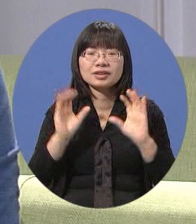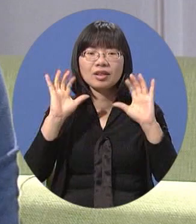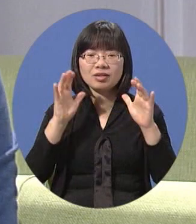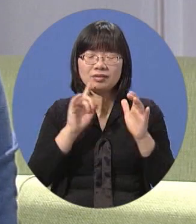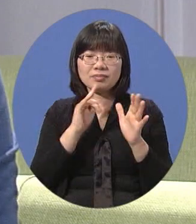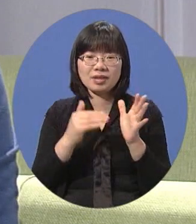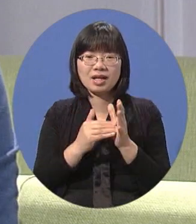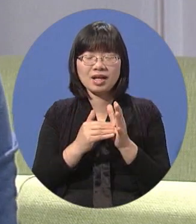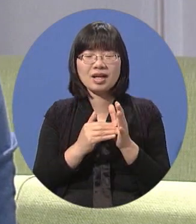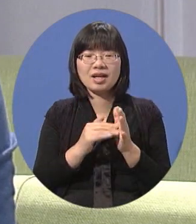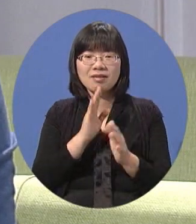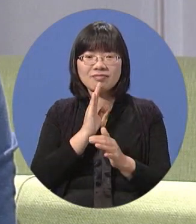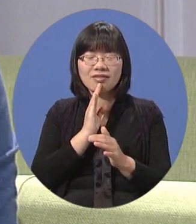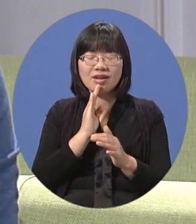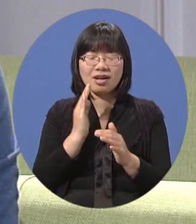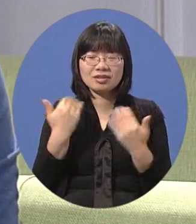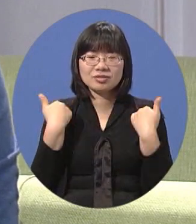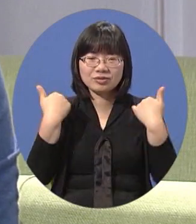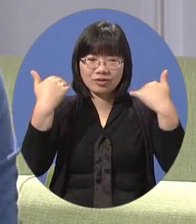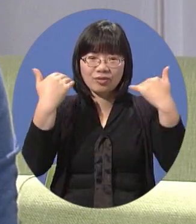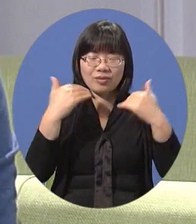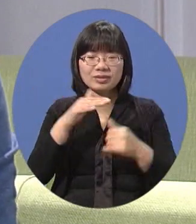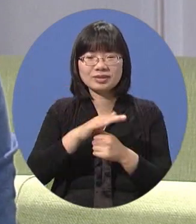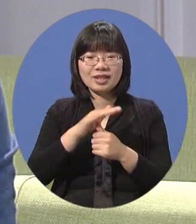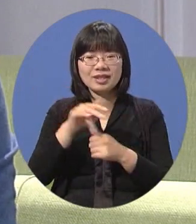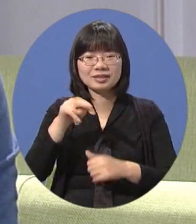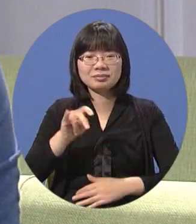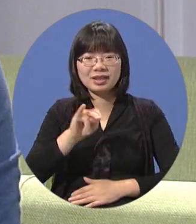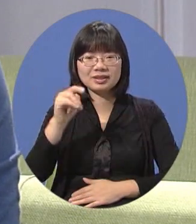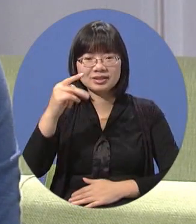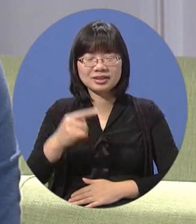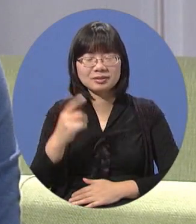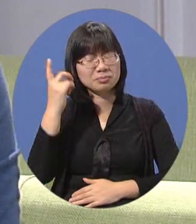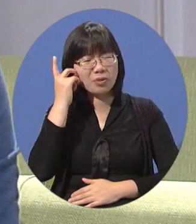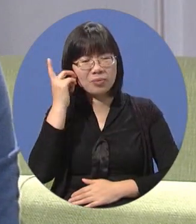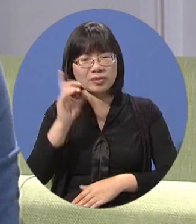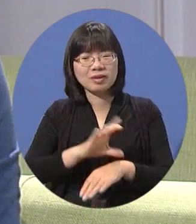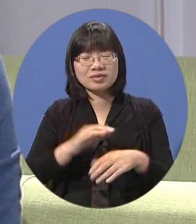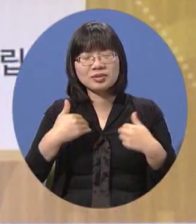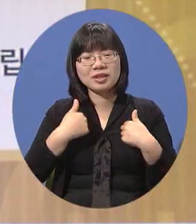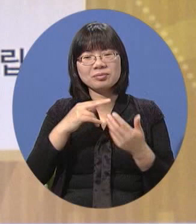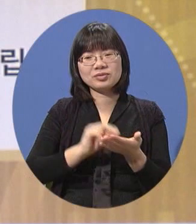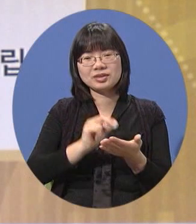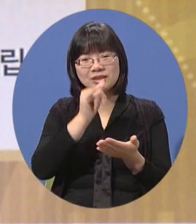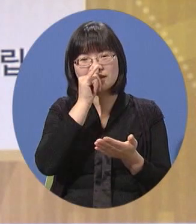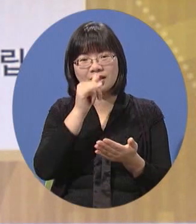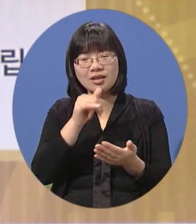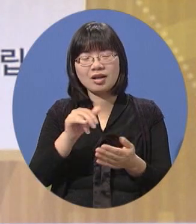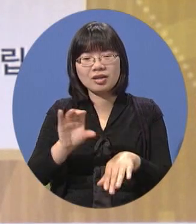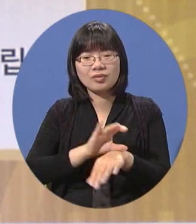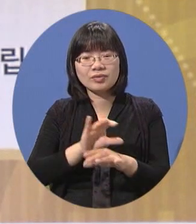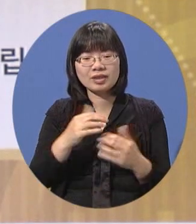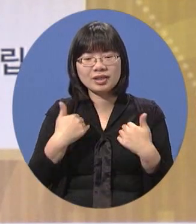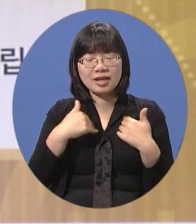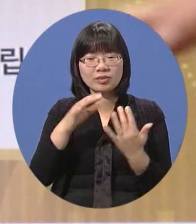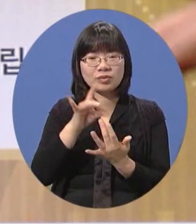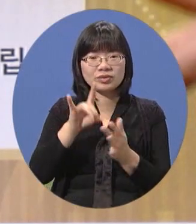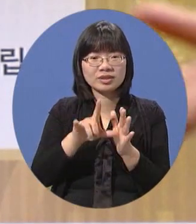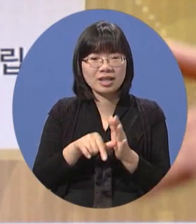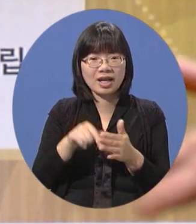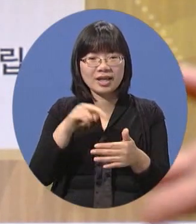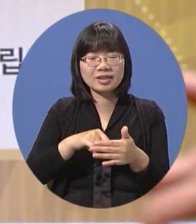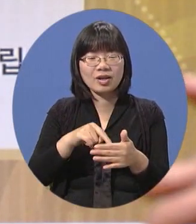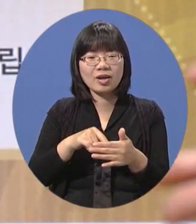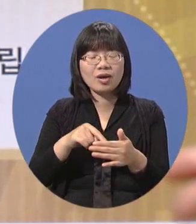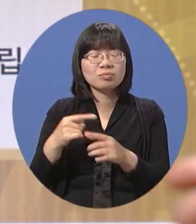됐어요. 아동이 됐어요. 컴퓨터 게임, 스마트폰 너무 지금 문제죠. 너무 좋아요. 네. 이 컴퓨터 게임을 고를 때도